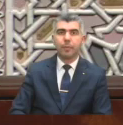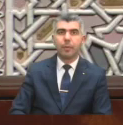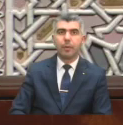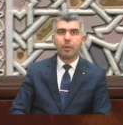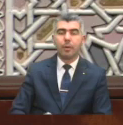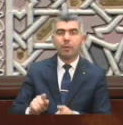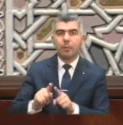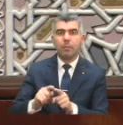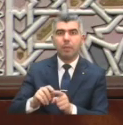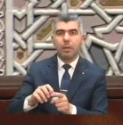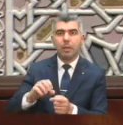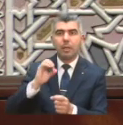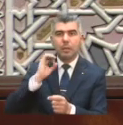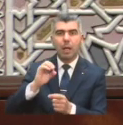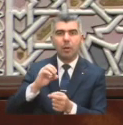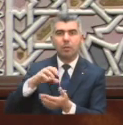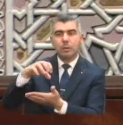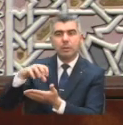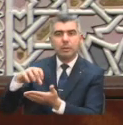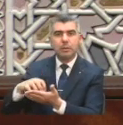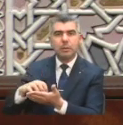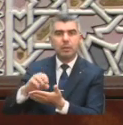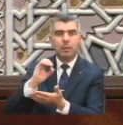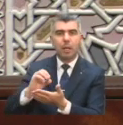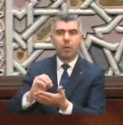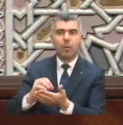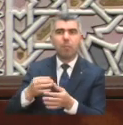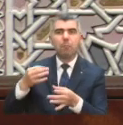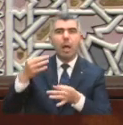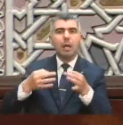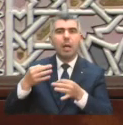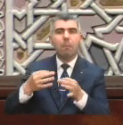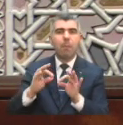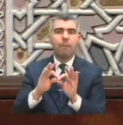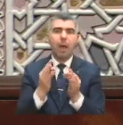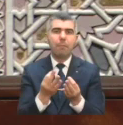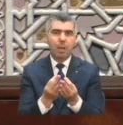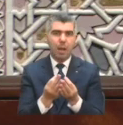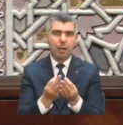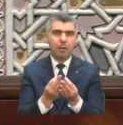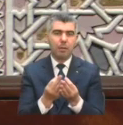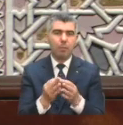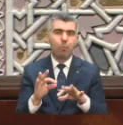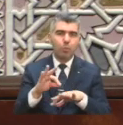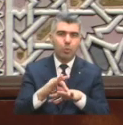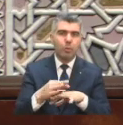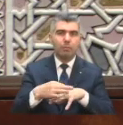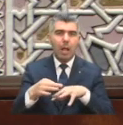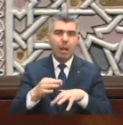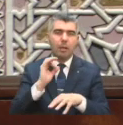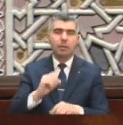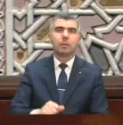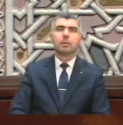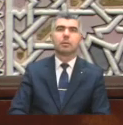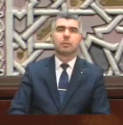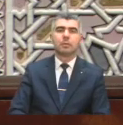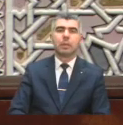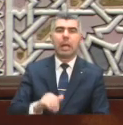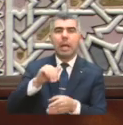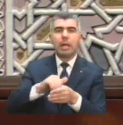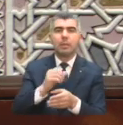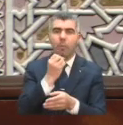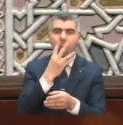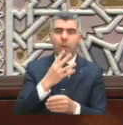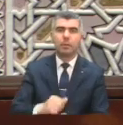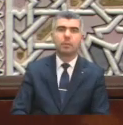وضعية أقسام قضاء الأسرة للسيدات والسادة النواب المحترمين من الفريق الاشتراكي. تفضلي